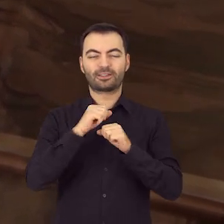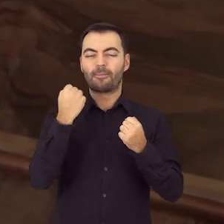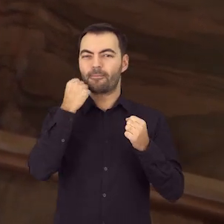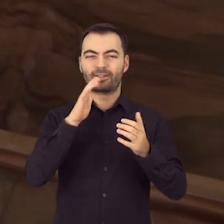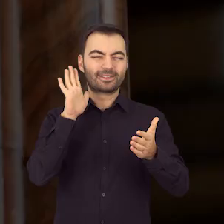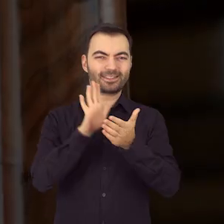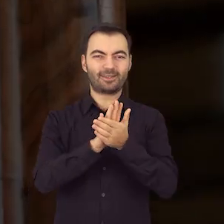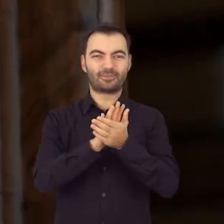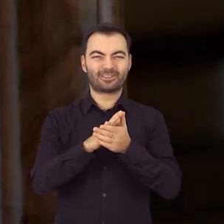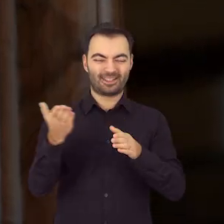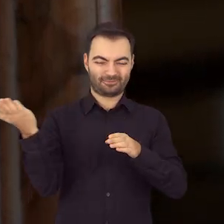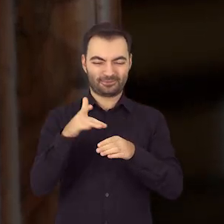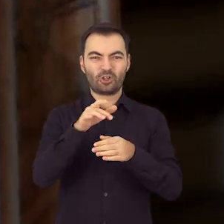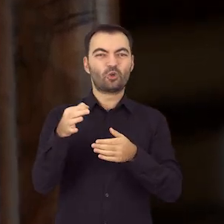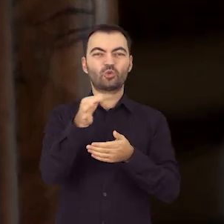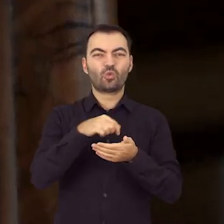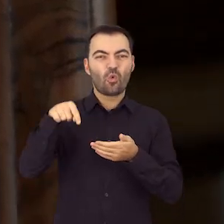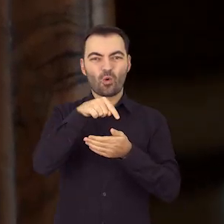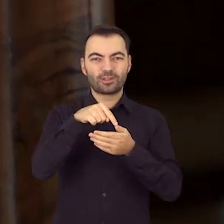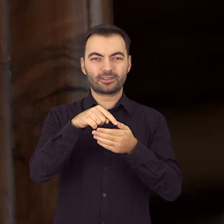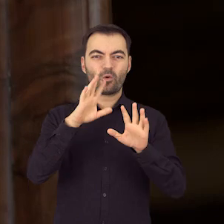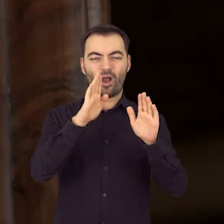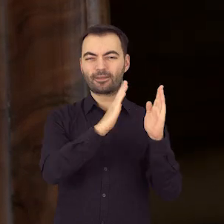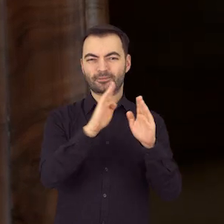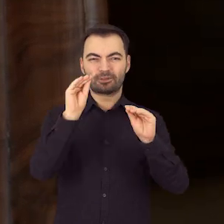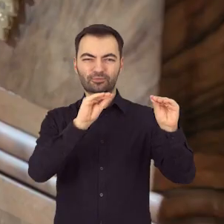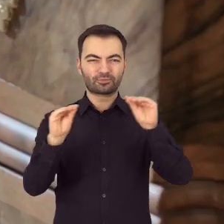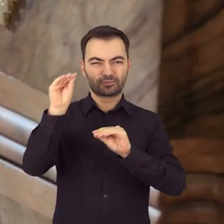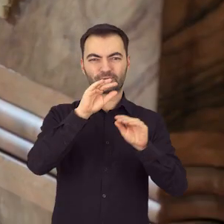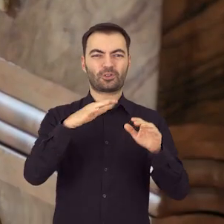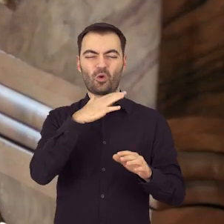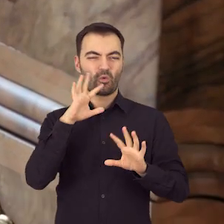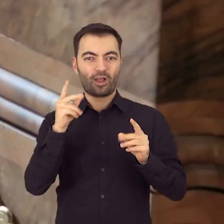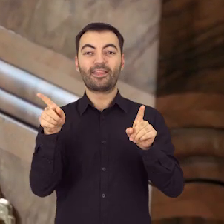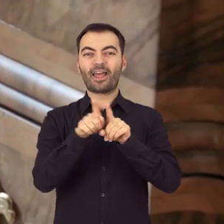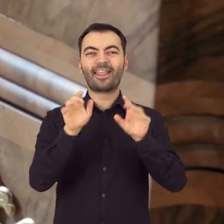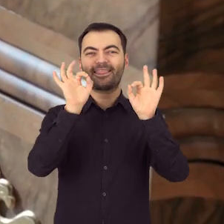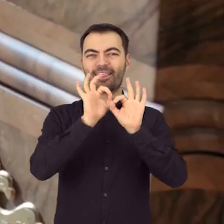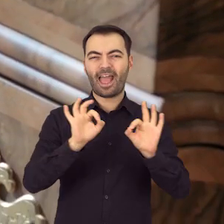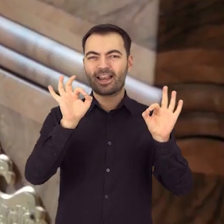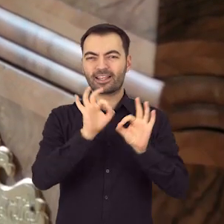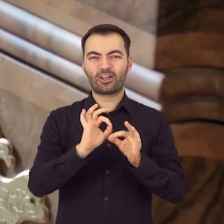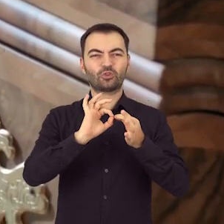charakterystycznym, bardzo dekoracyjnym usłojeniu, układanym w symetryczne układy oraz